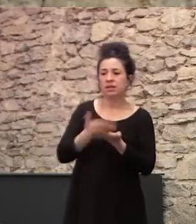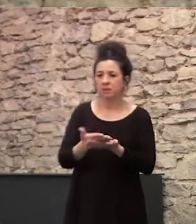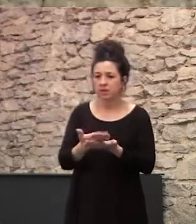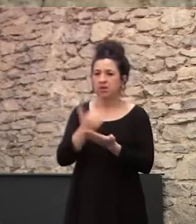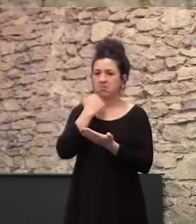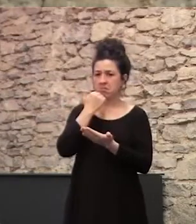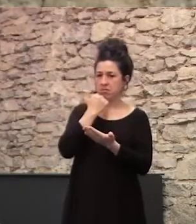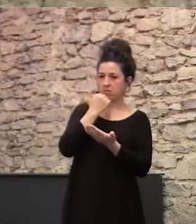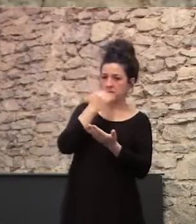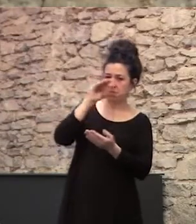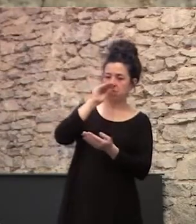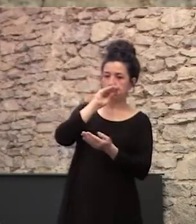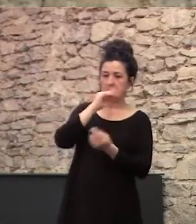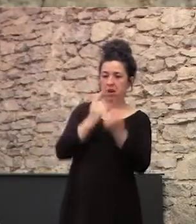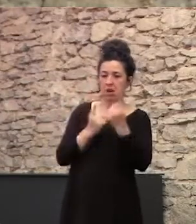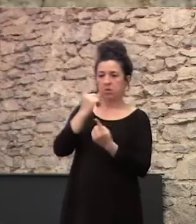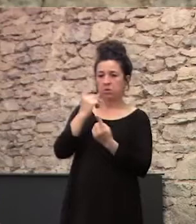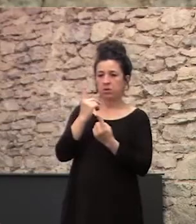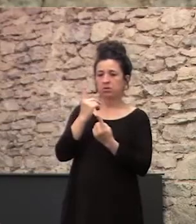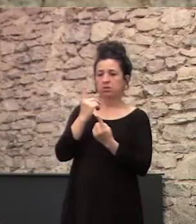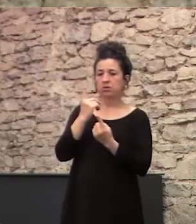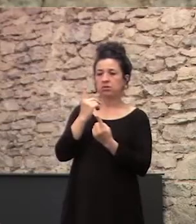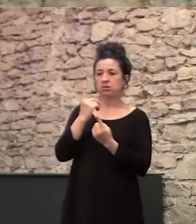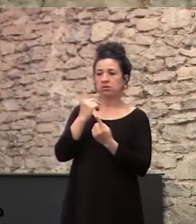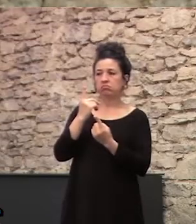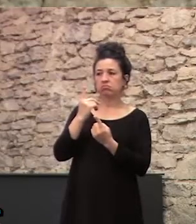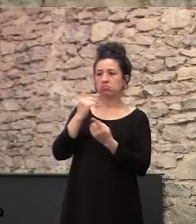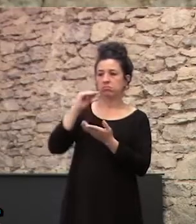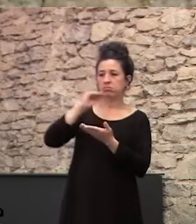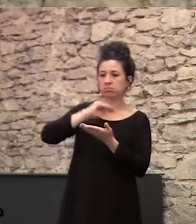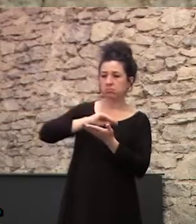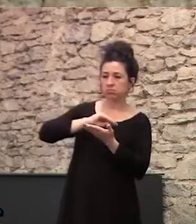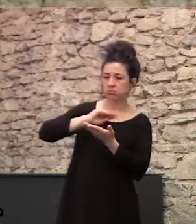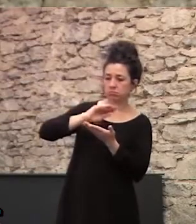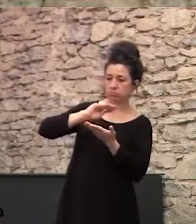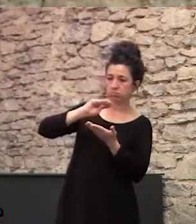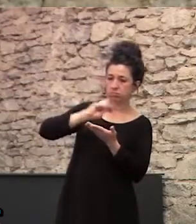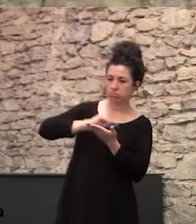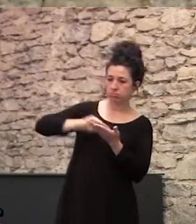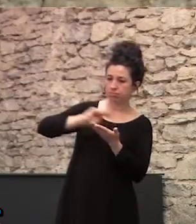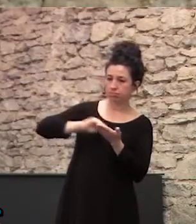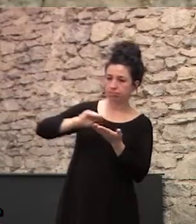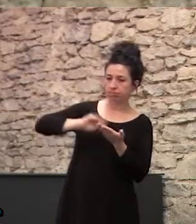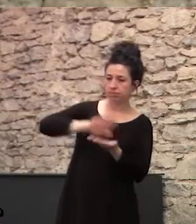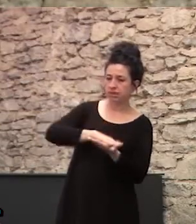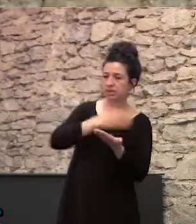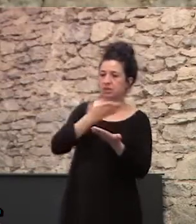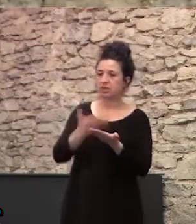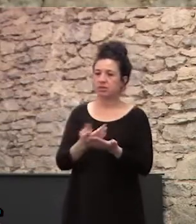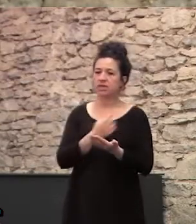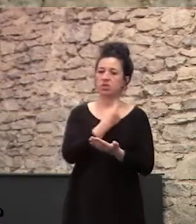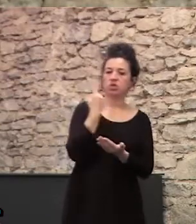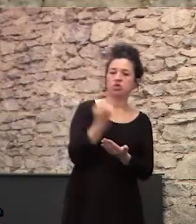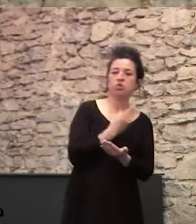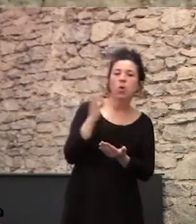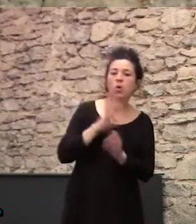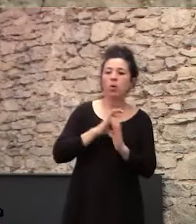bai. Bakarrik, kolektiboki, nola ulertzen duzu